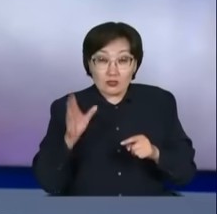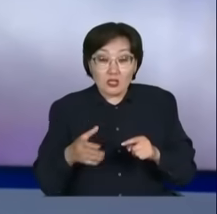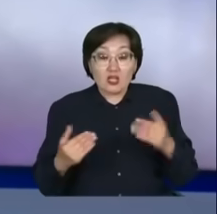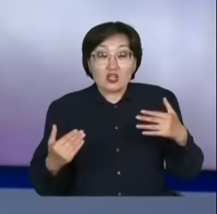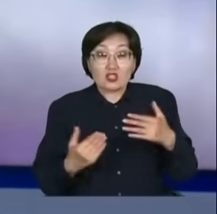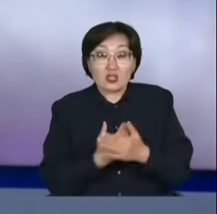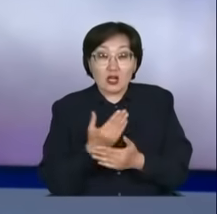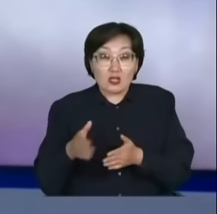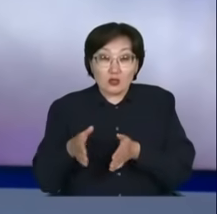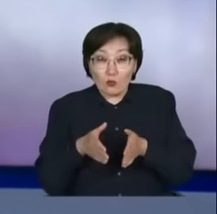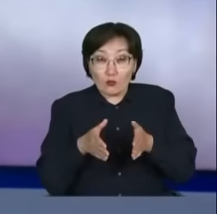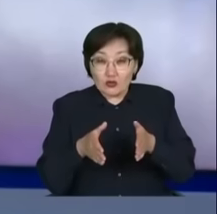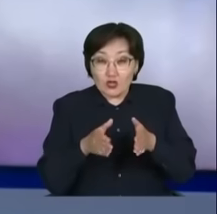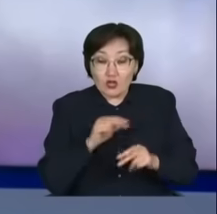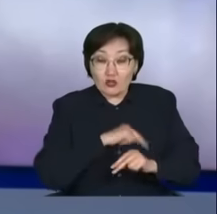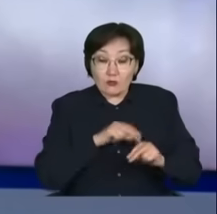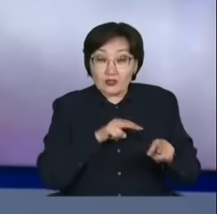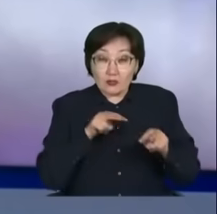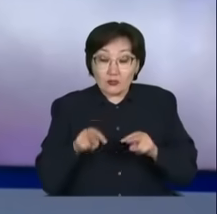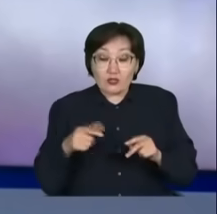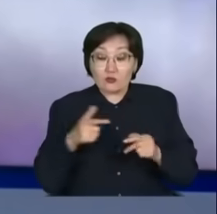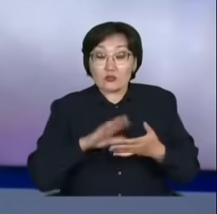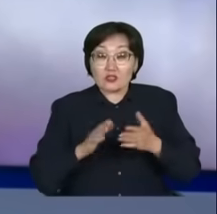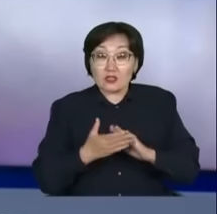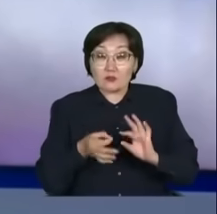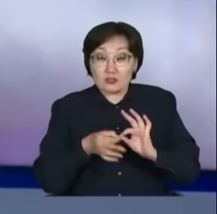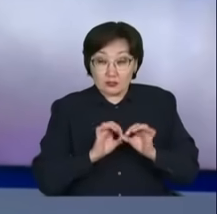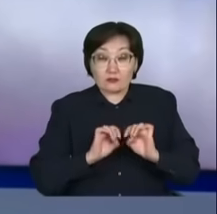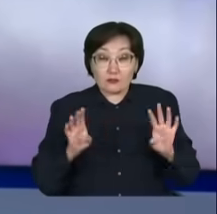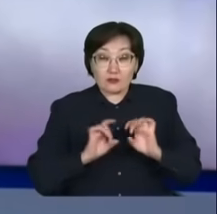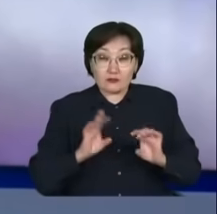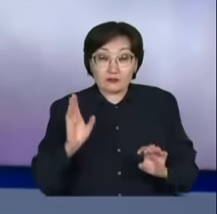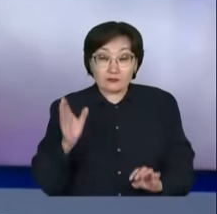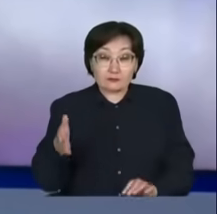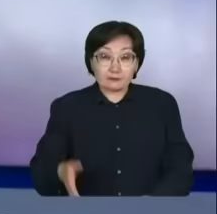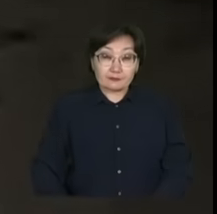жаңа арнаның жұмысы да бақылауда. Атыраудағы ахуалды өңірдегі әріптес баяндайды.